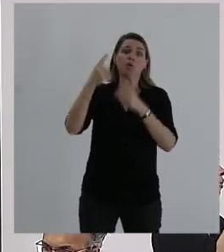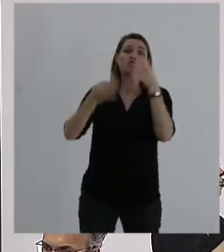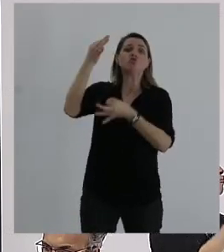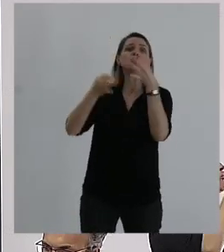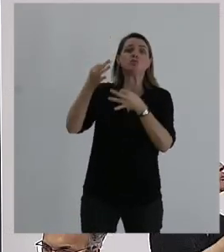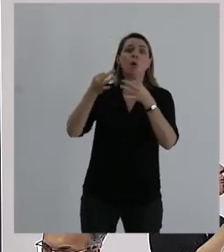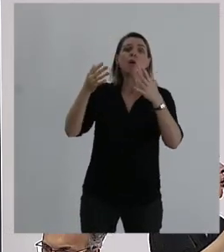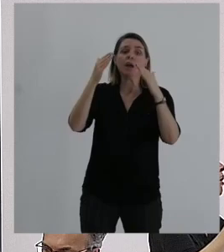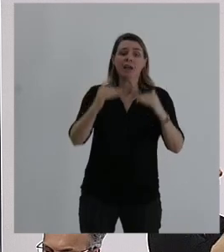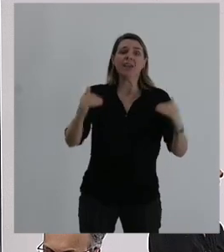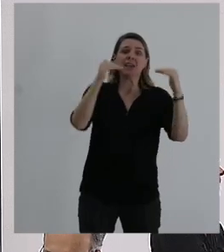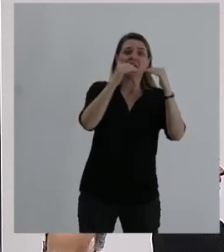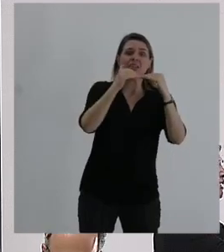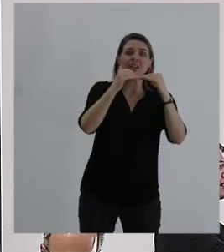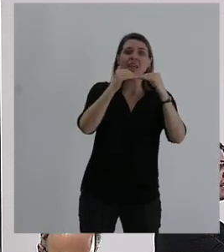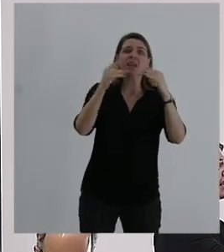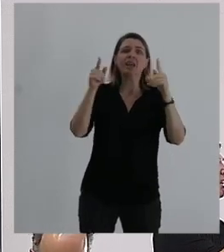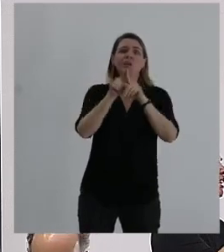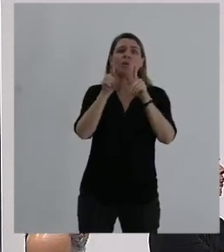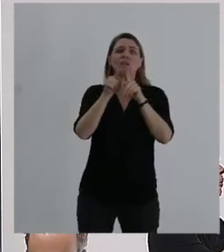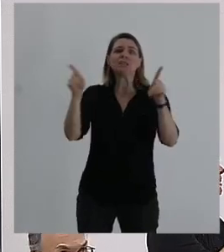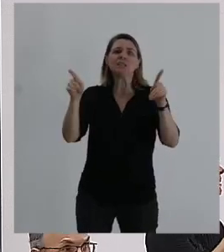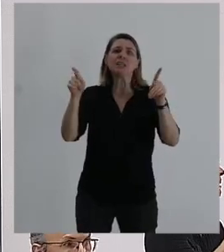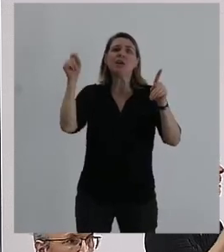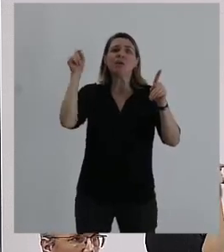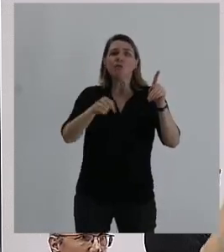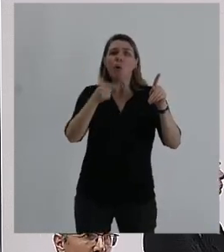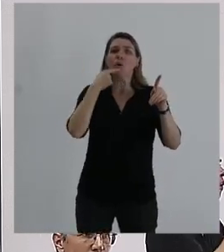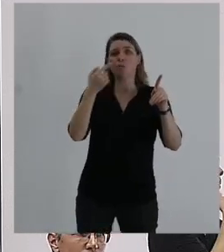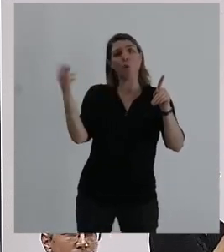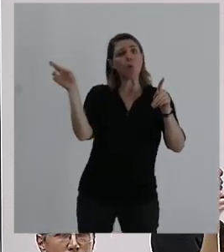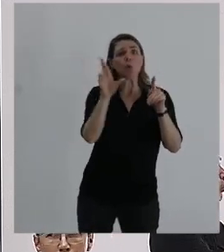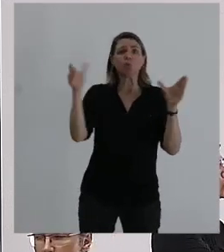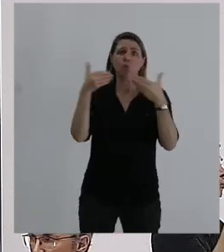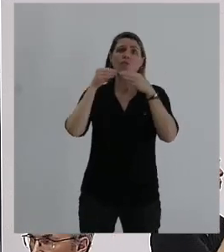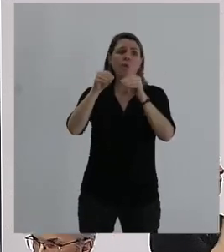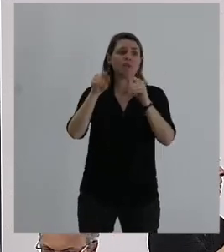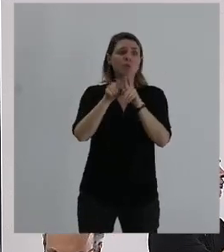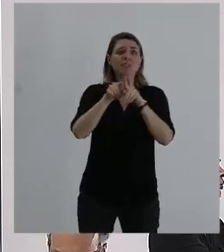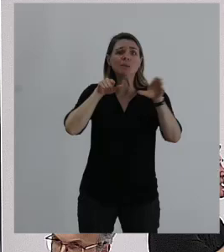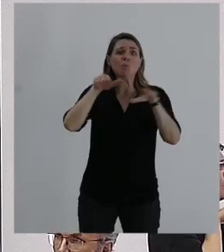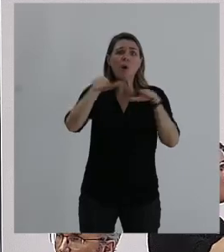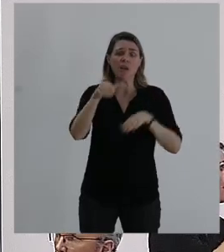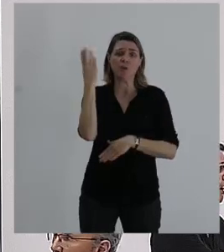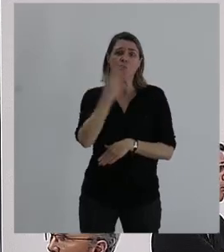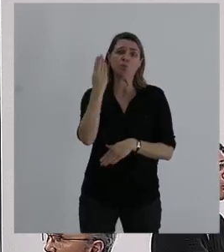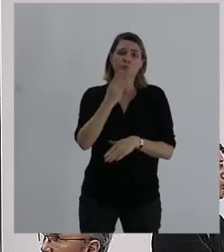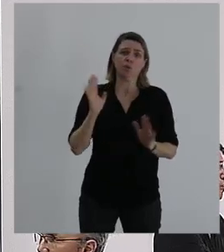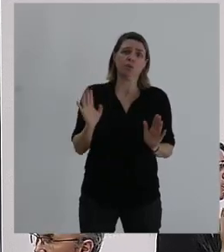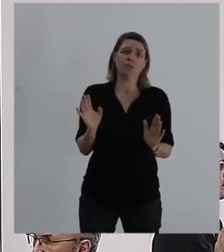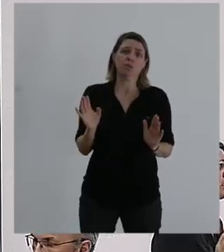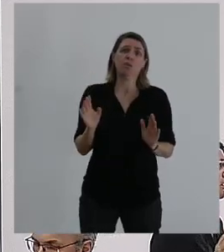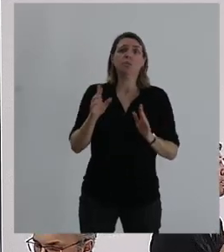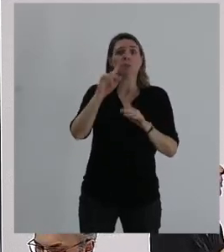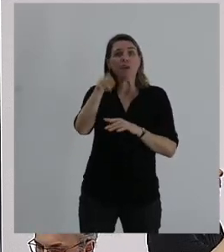Il ne faut pas confondre égalité et égalitarisme. C'est-à-dire qu'il faut retourner vers les formations et voir les moyens dont elles ont besoin, en étant bien sûr